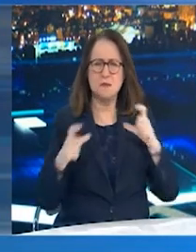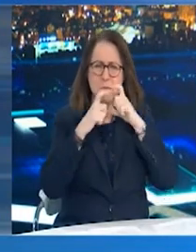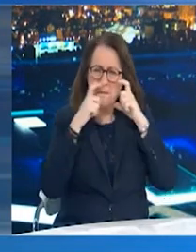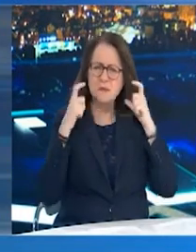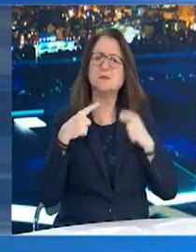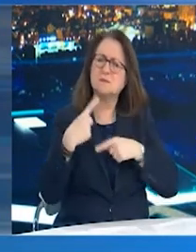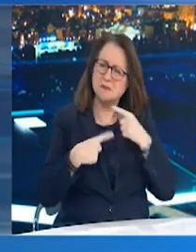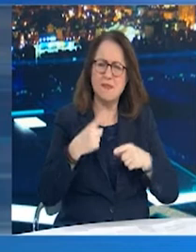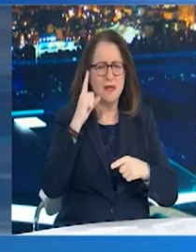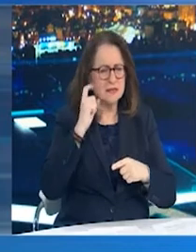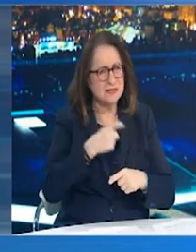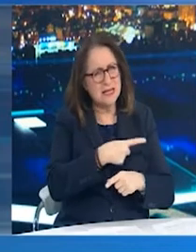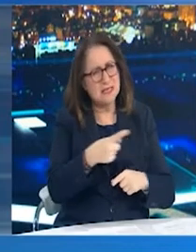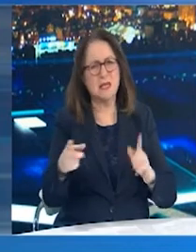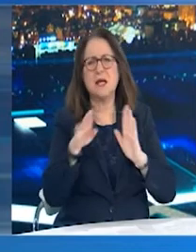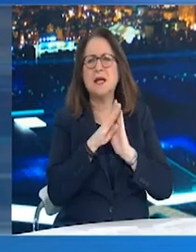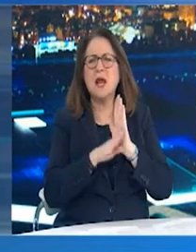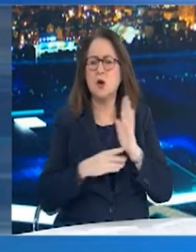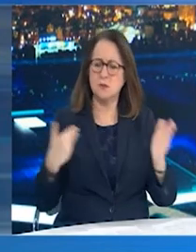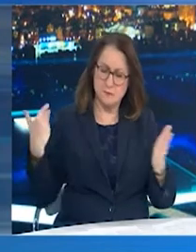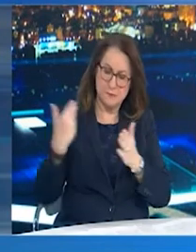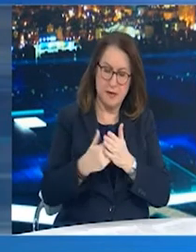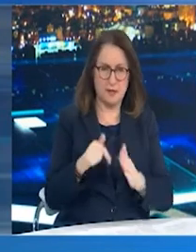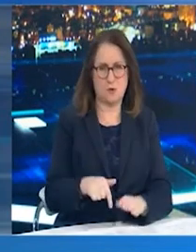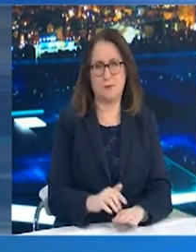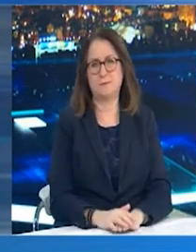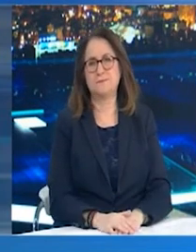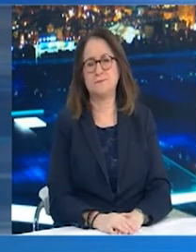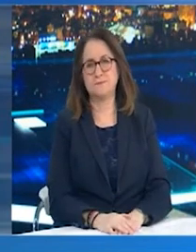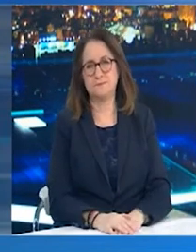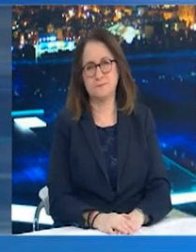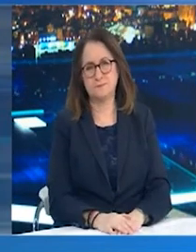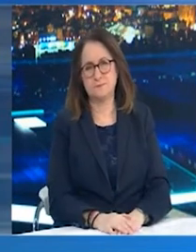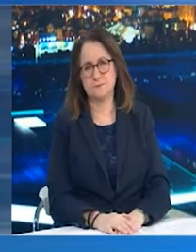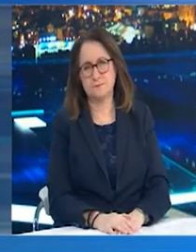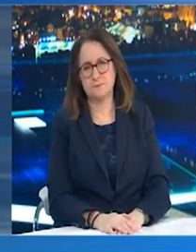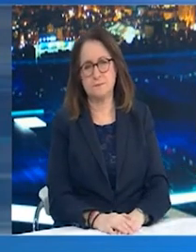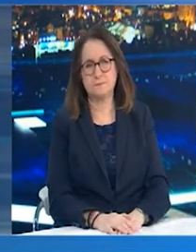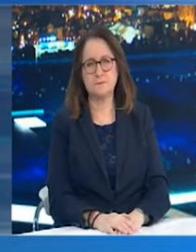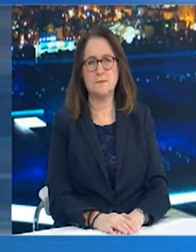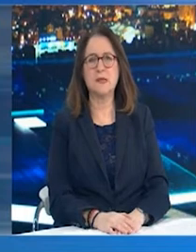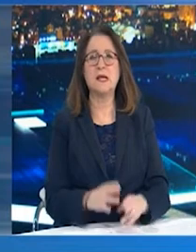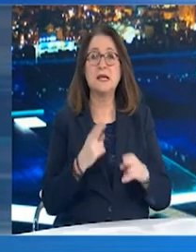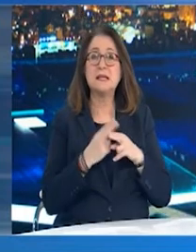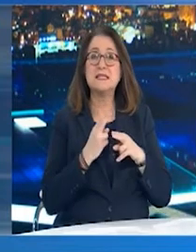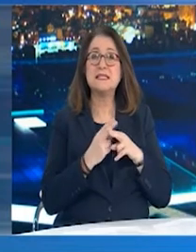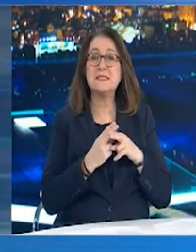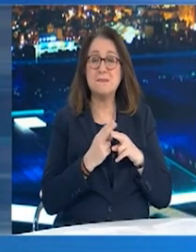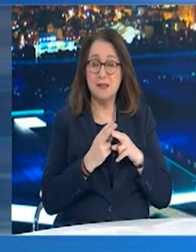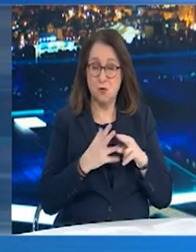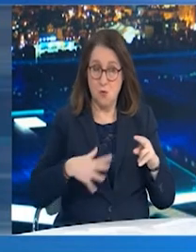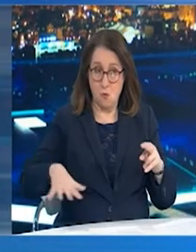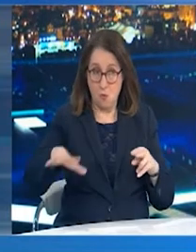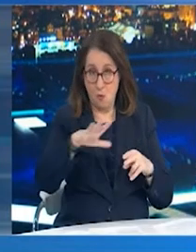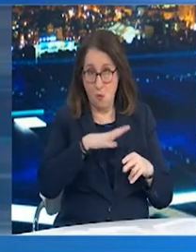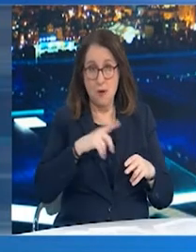μάσκες και όλους τους άλλους κανόνες που γνωρίζετε μέχρι σήμερα. Είναι σημαντικό να έχουμε όλοι μας υπόψη ότι